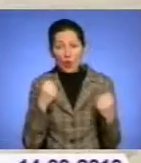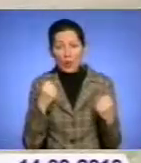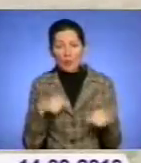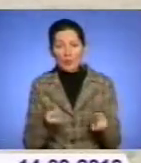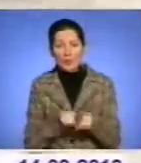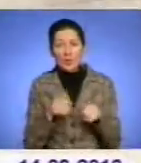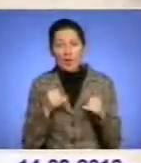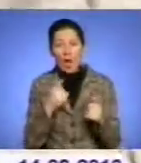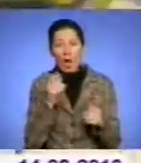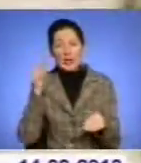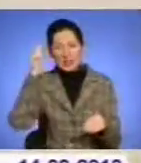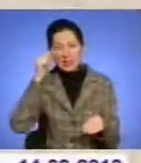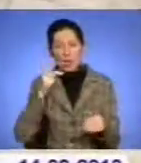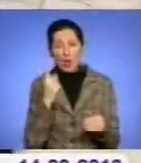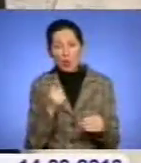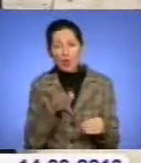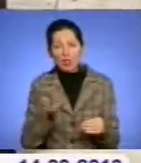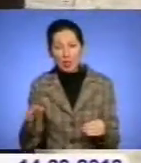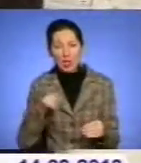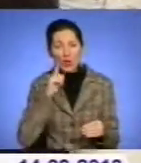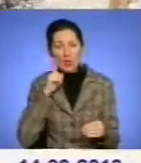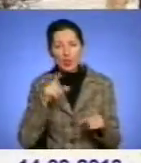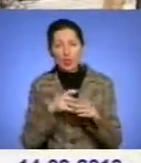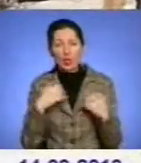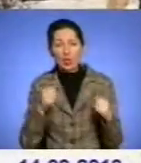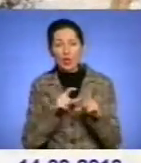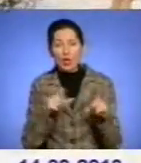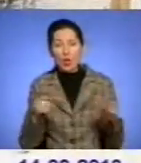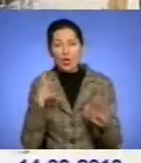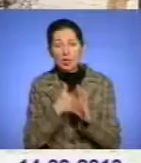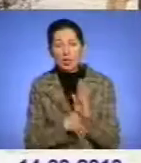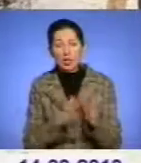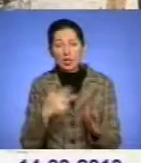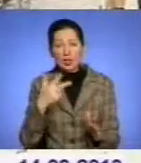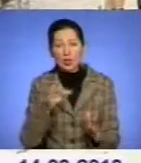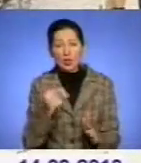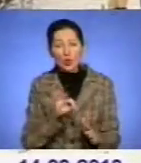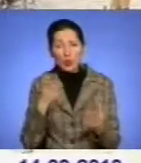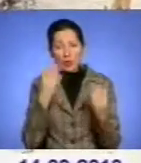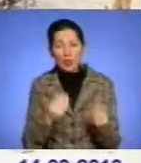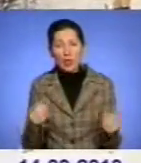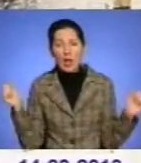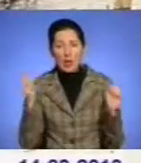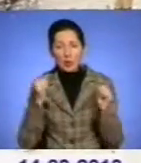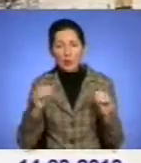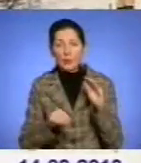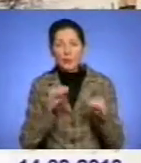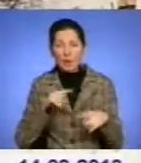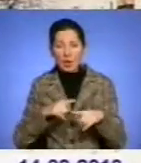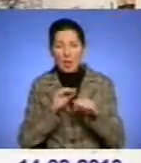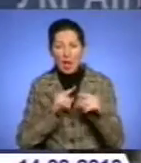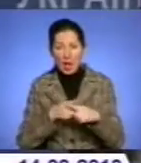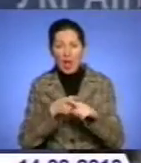в юнацько-спортивних школах витрачається лише 30 копійок на день. А спортивне оснащення в таких закладах давно потребує